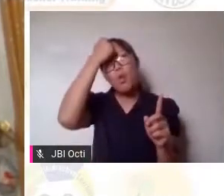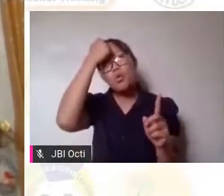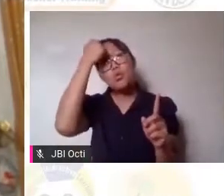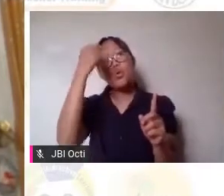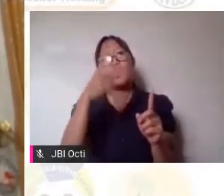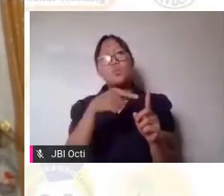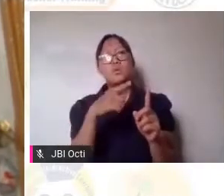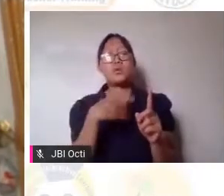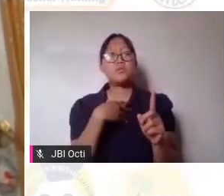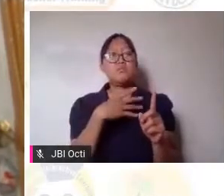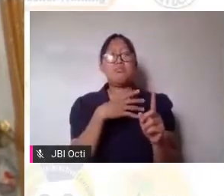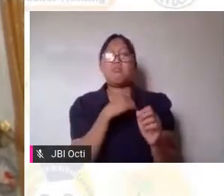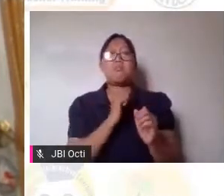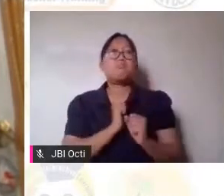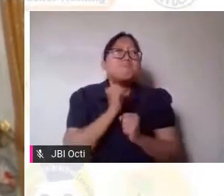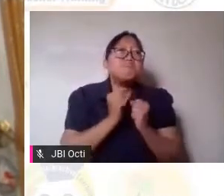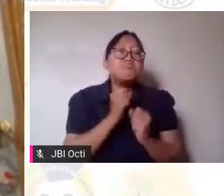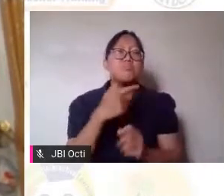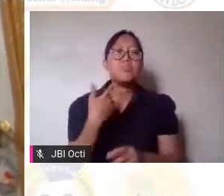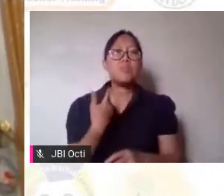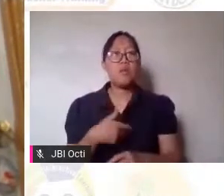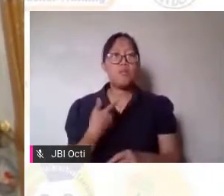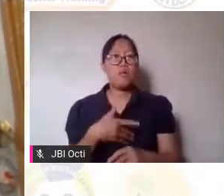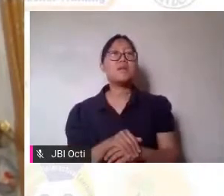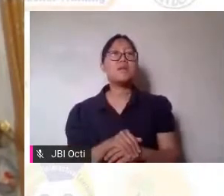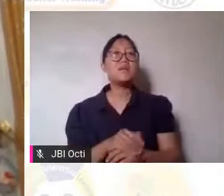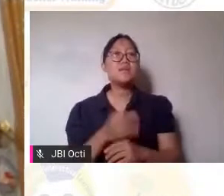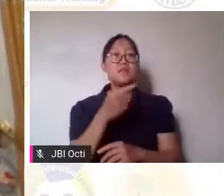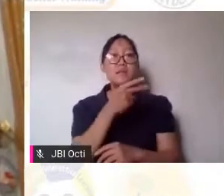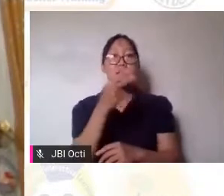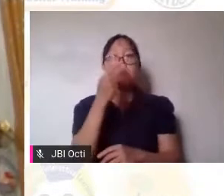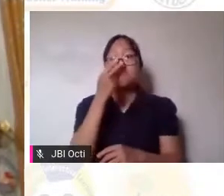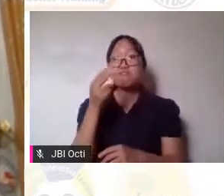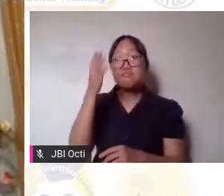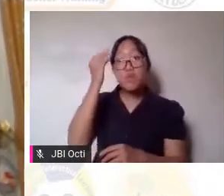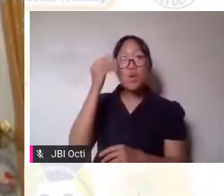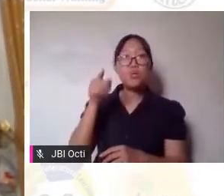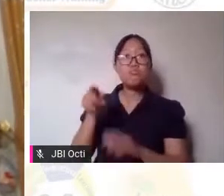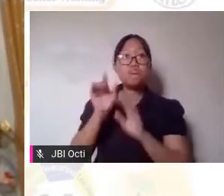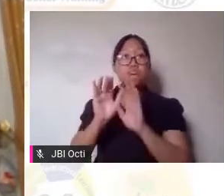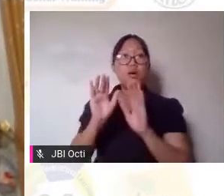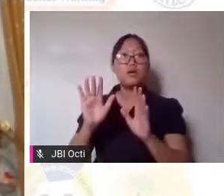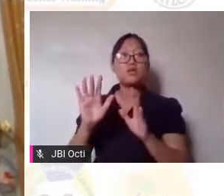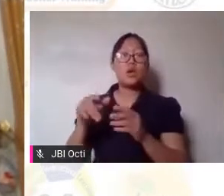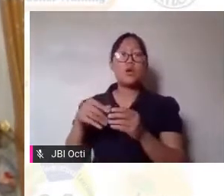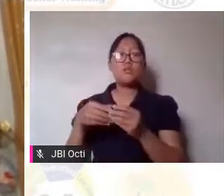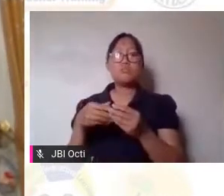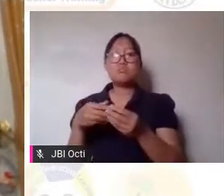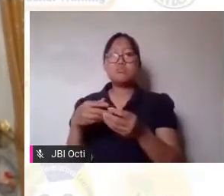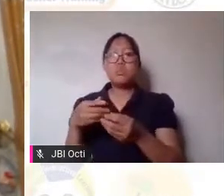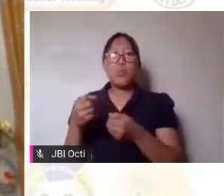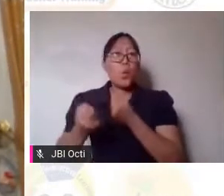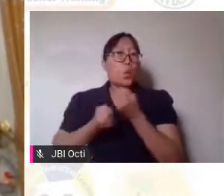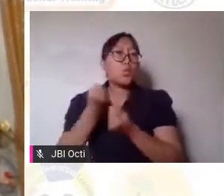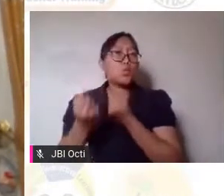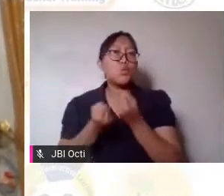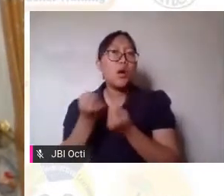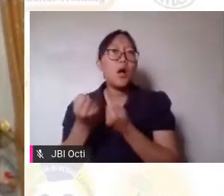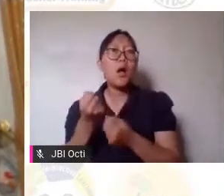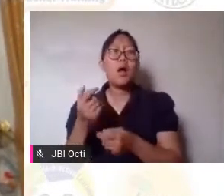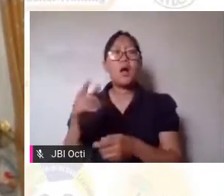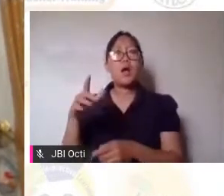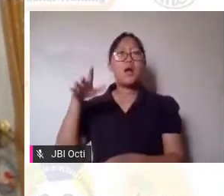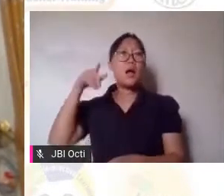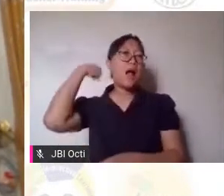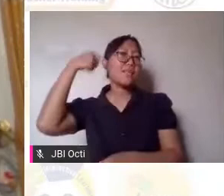aktor, aktris, penemu, tokoh-tokoh terkenal itu ternyata mereka latar belakangnya adalah disleksia